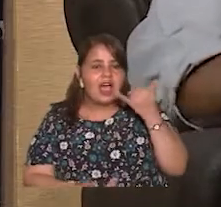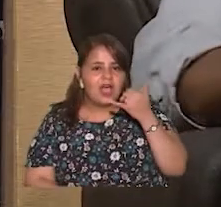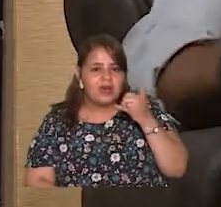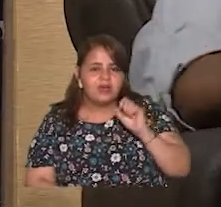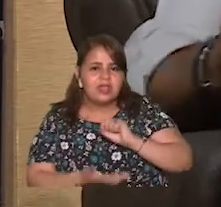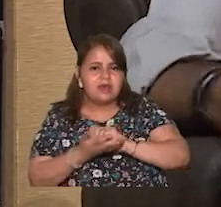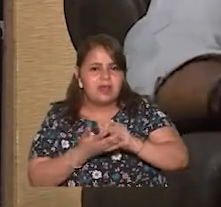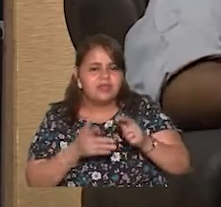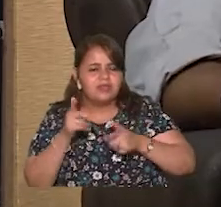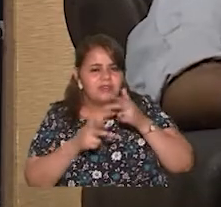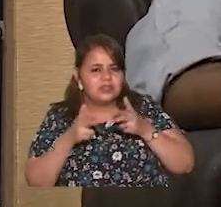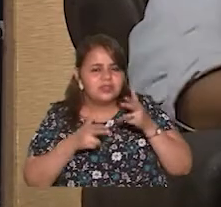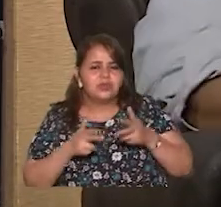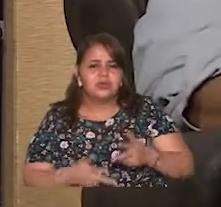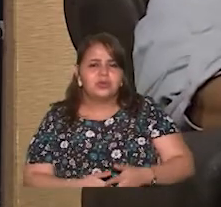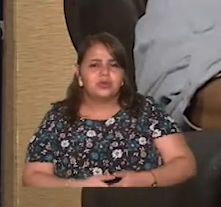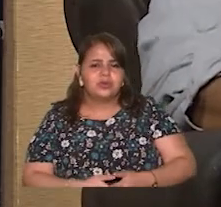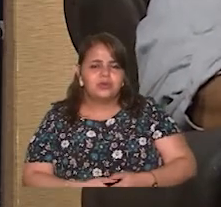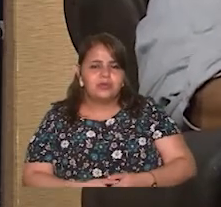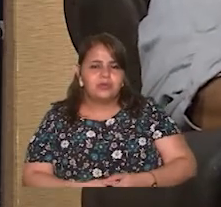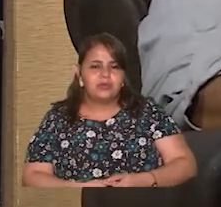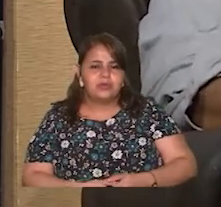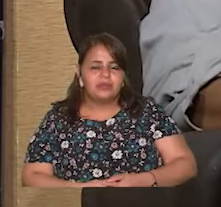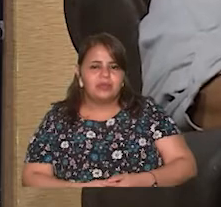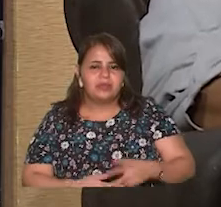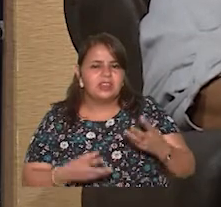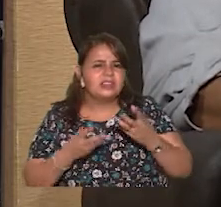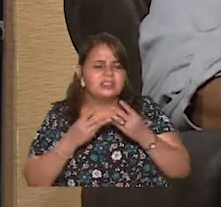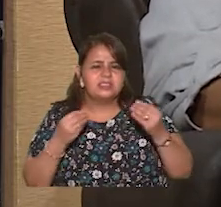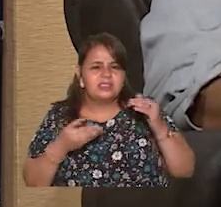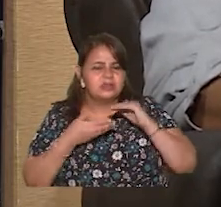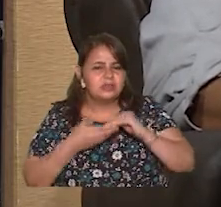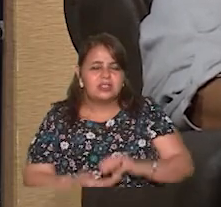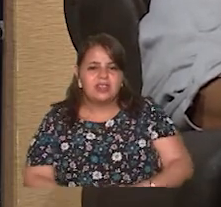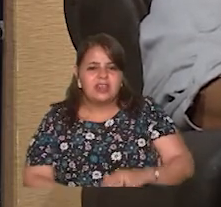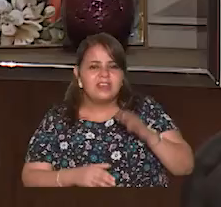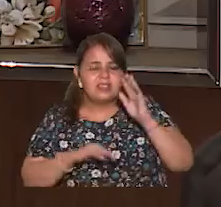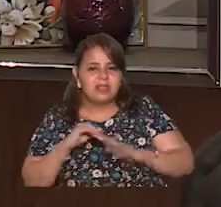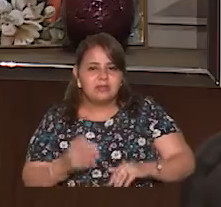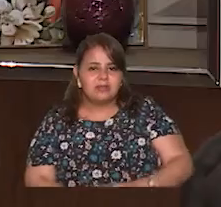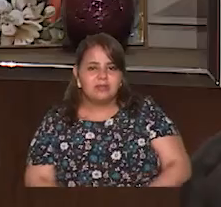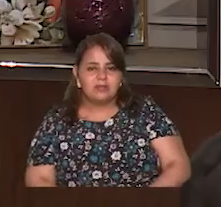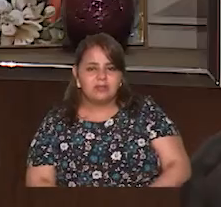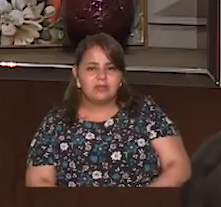and so on. فيعني المجالات كتيره جدا في التربيه. حاكم نفسه خير من حاكم